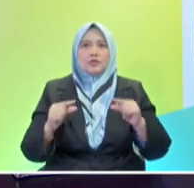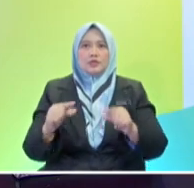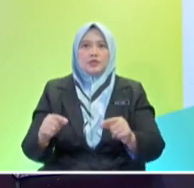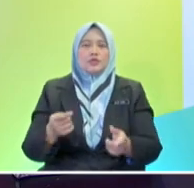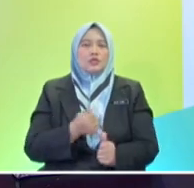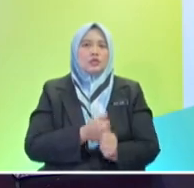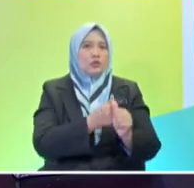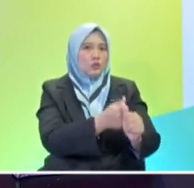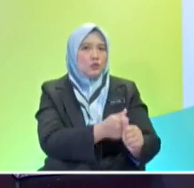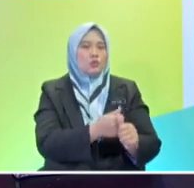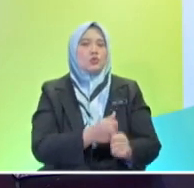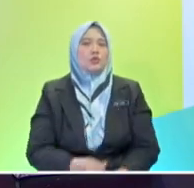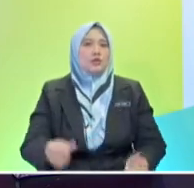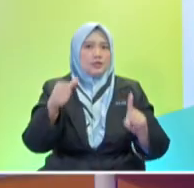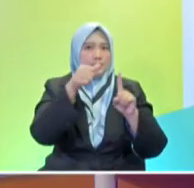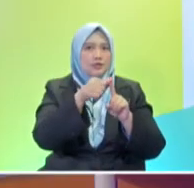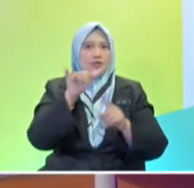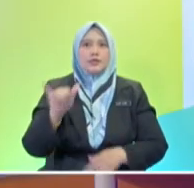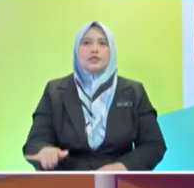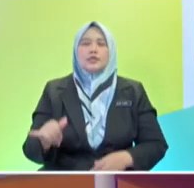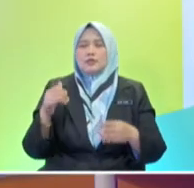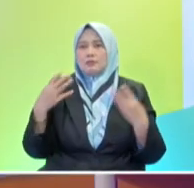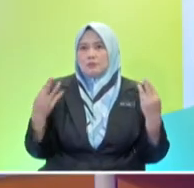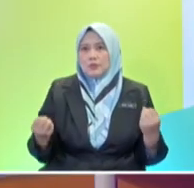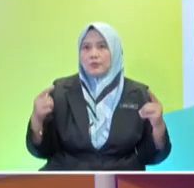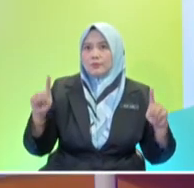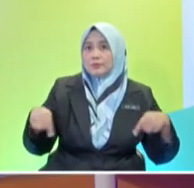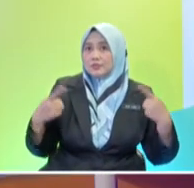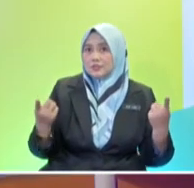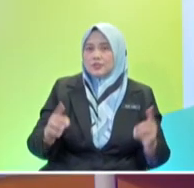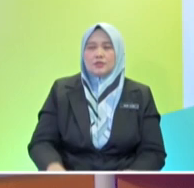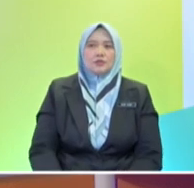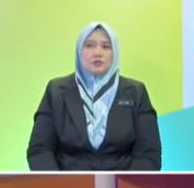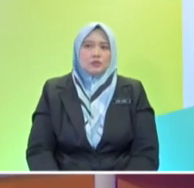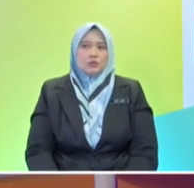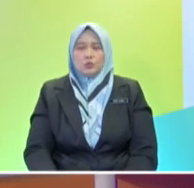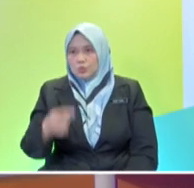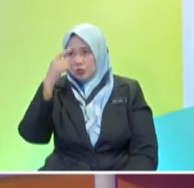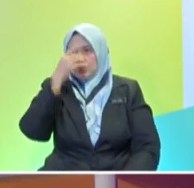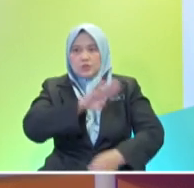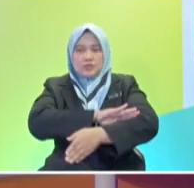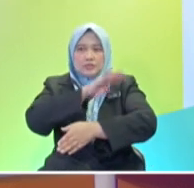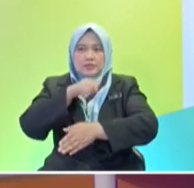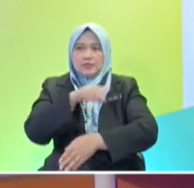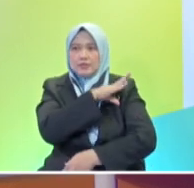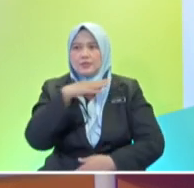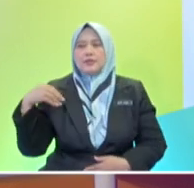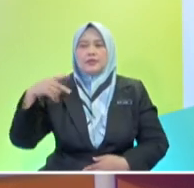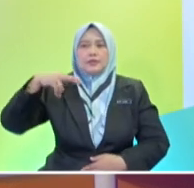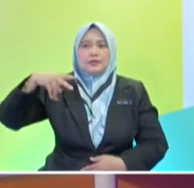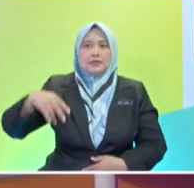dua betul. Baiklah. Seterusnya sirip dan kaki selaput renang. Mira jawab untuk